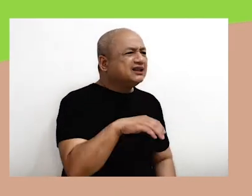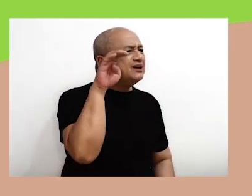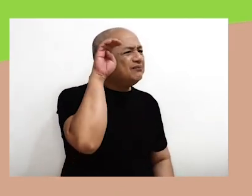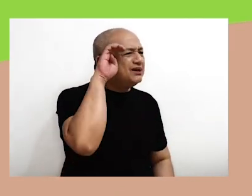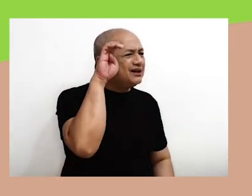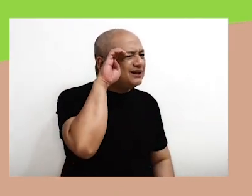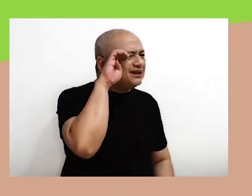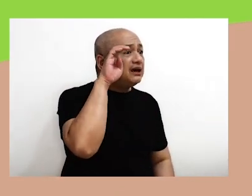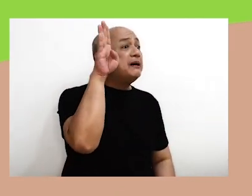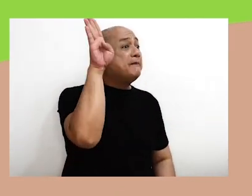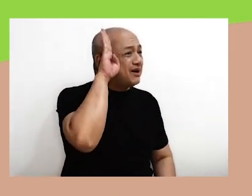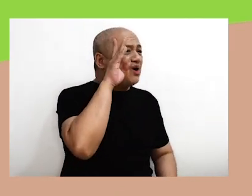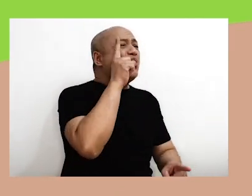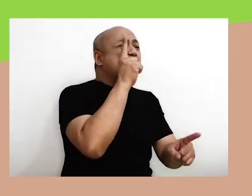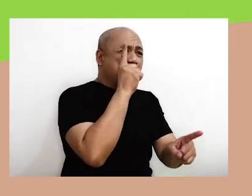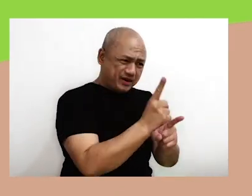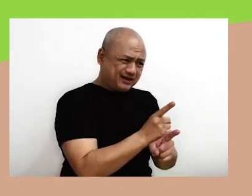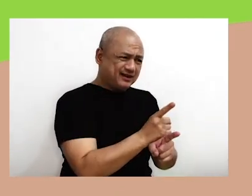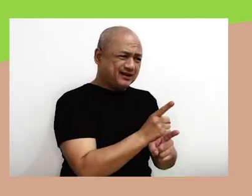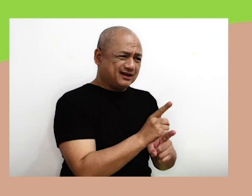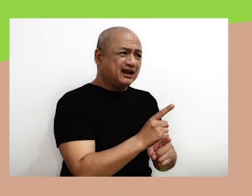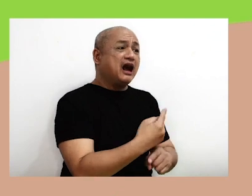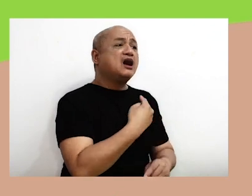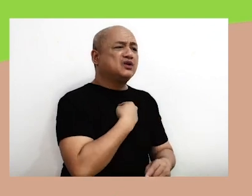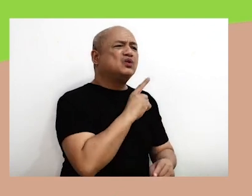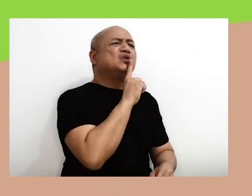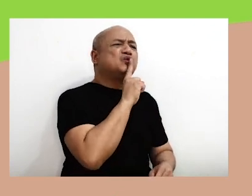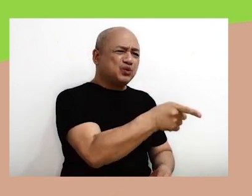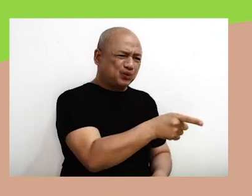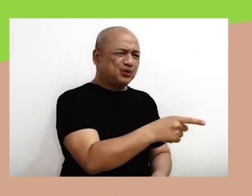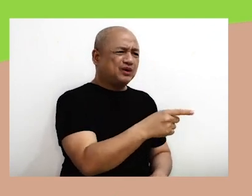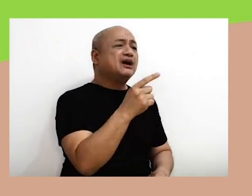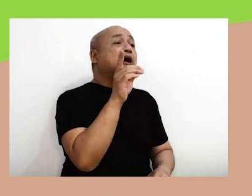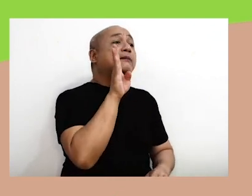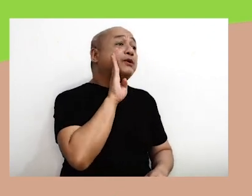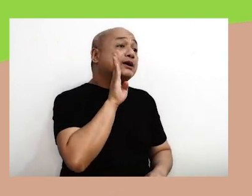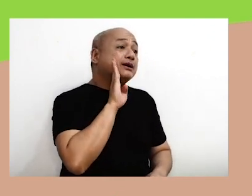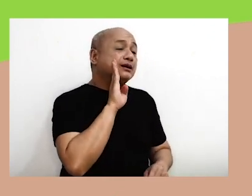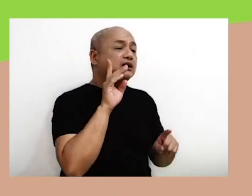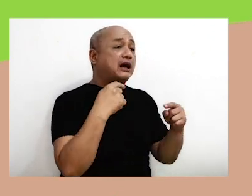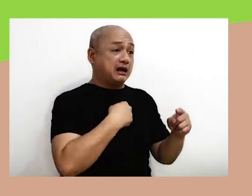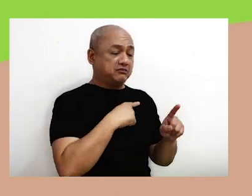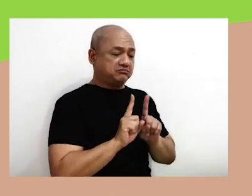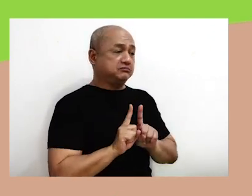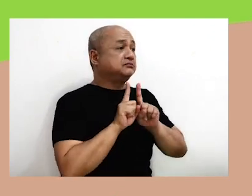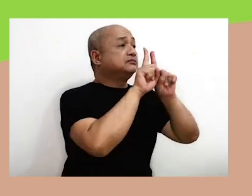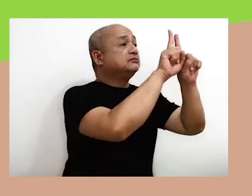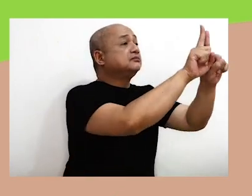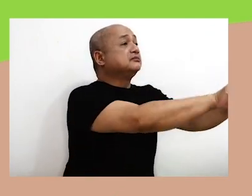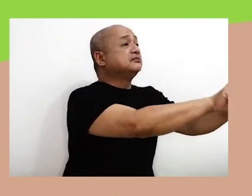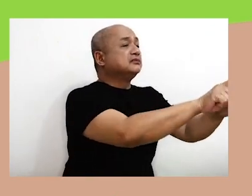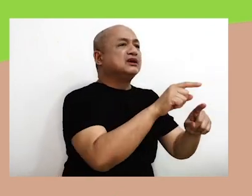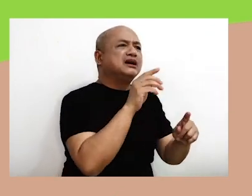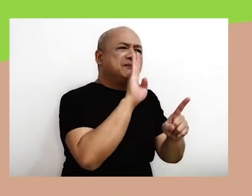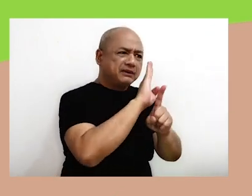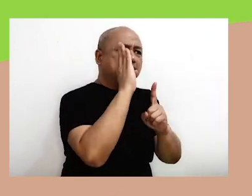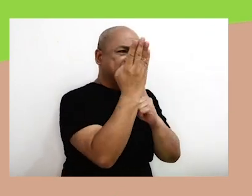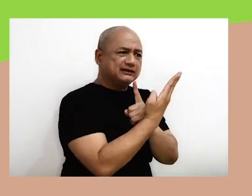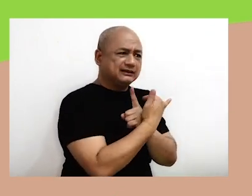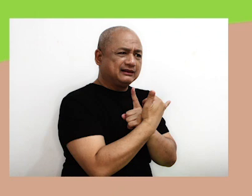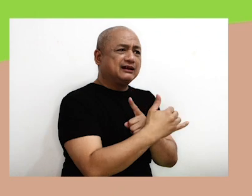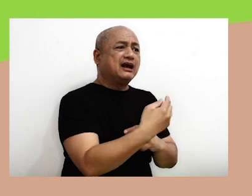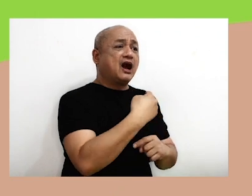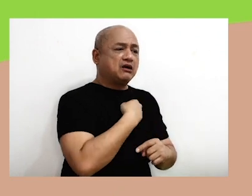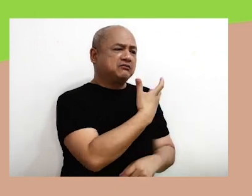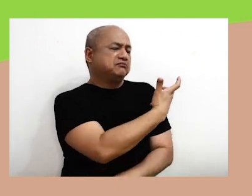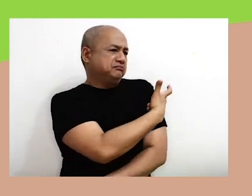Biko, huwag kang matakot kasi tama ang sinabi ni Bruce. Mahinahong sagot ni